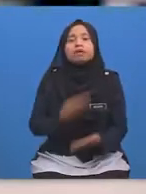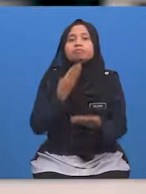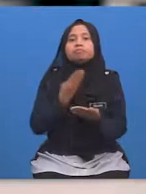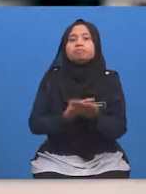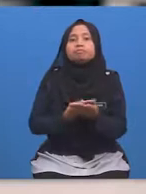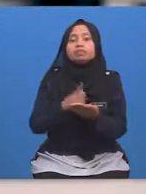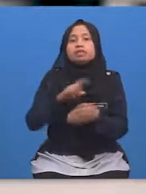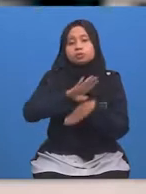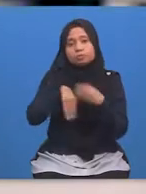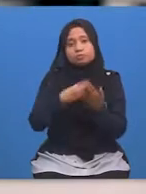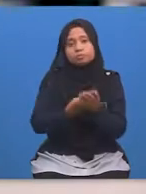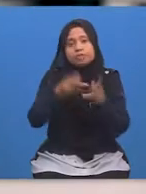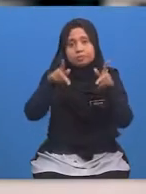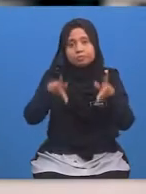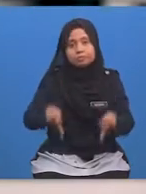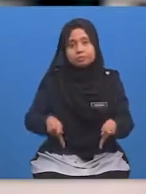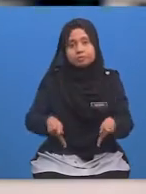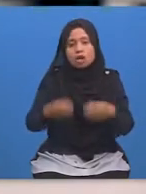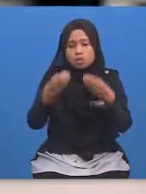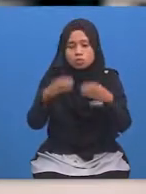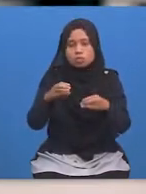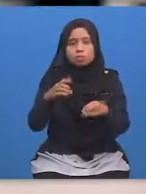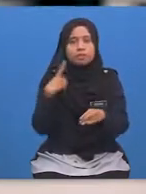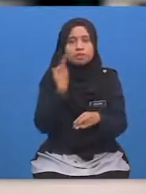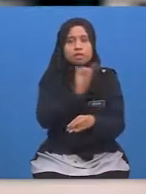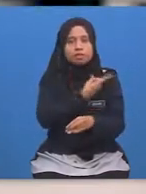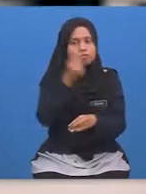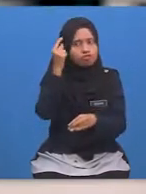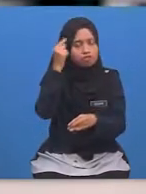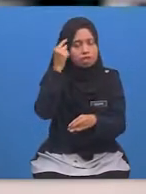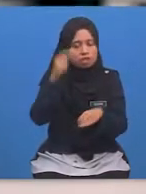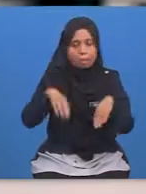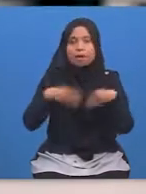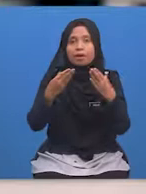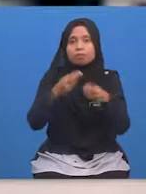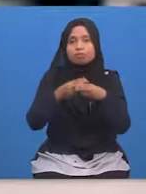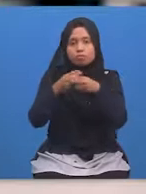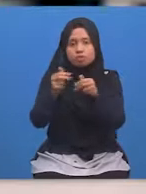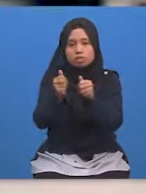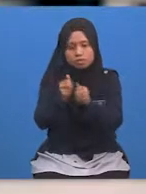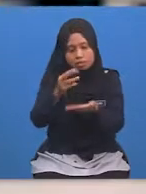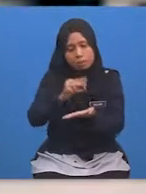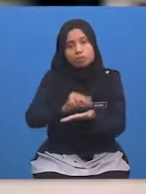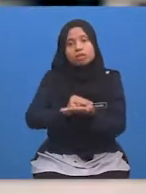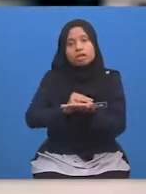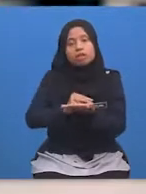Baiklah, pelajar-pelajar semua. Cuba kita fikirkan bagaimana pula dengan modal.